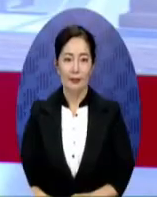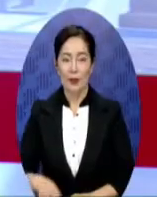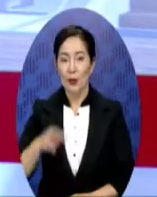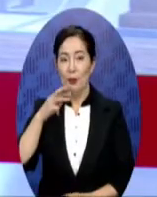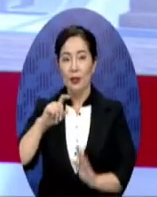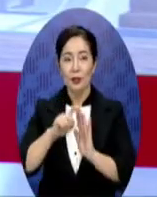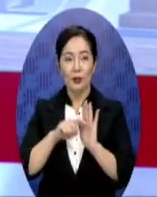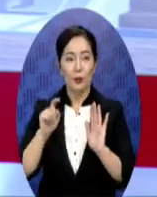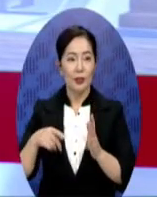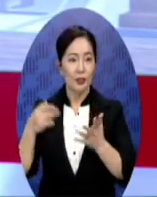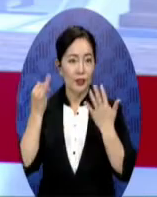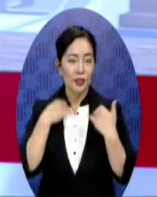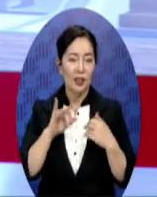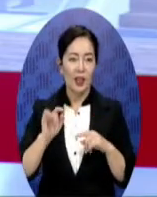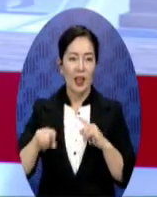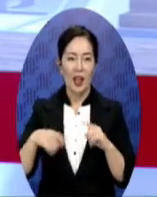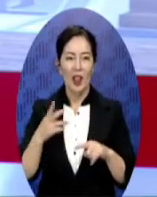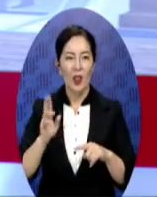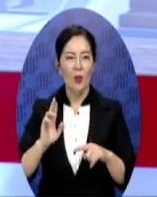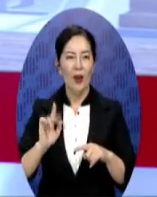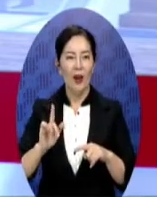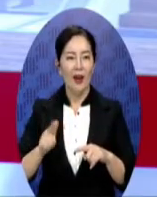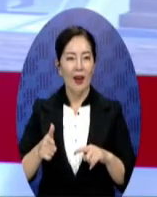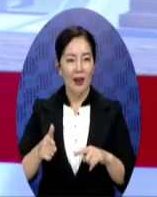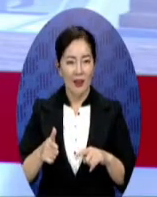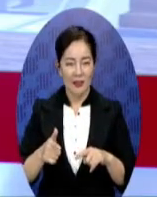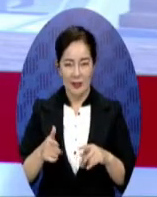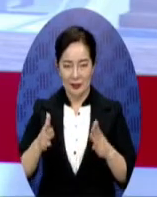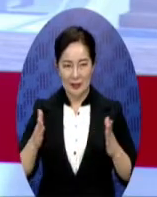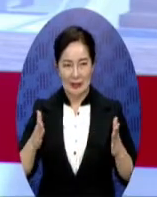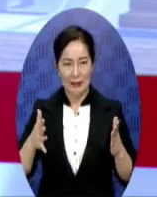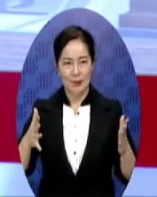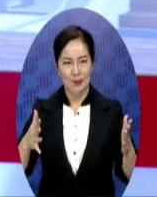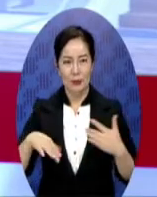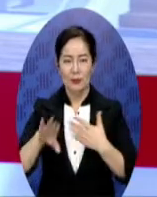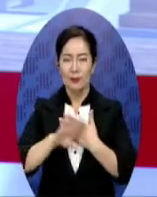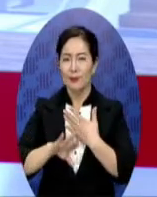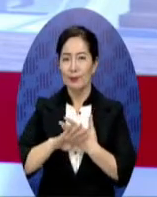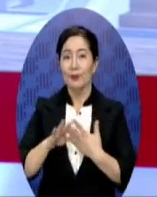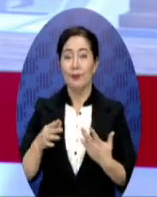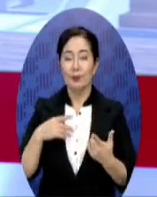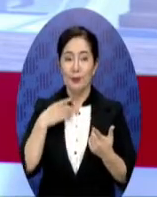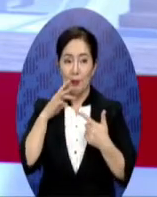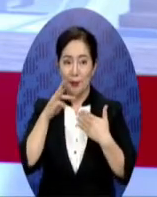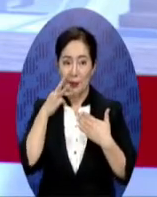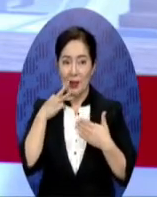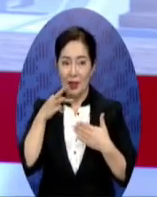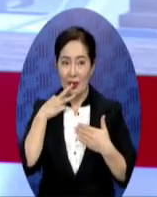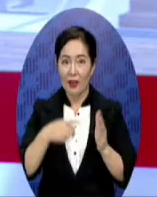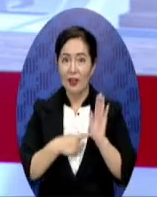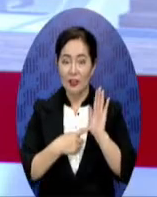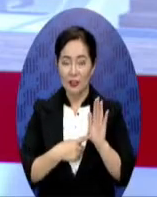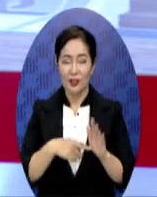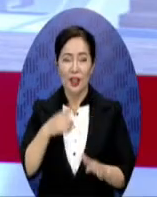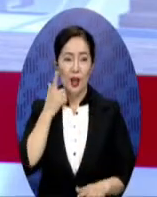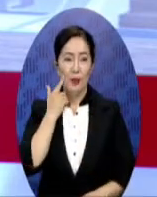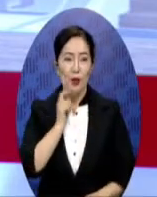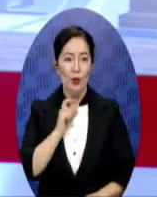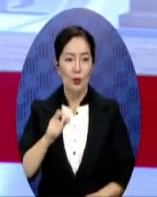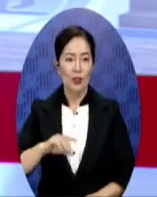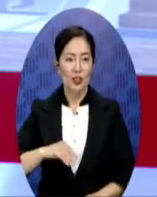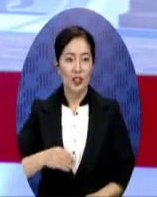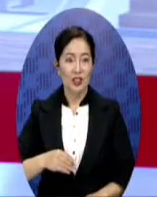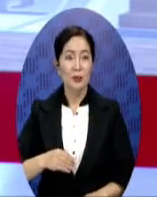Цагт мэдээллийн хөтөлбөр энэ 7 өнөгт илүү дэлжингийн хор хөнөөл урдсан сэргийлэх боломжийн талаар цорол суралжилгаа бэлтгэн үзэгч таахан хүргэж байгаа. За эмэгтэйчүүд жирэмсэлтийн